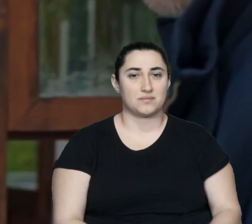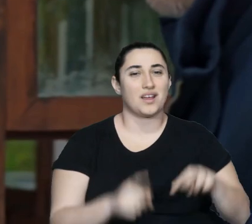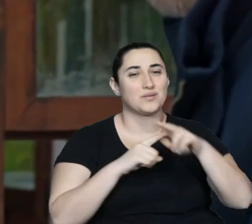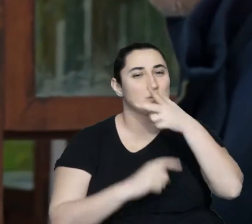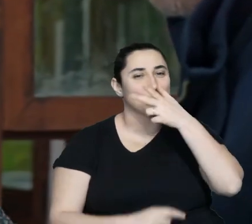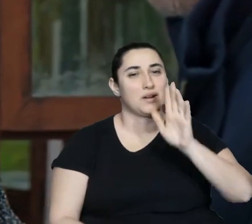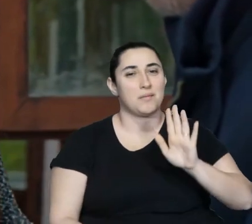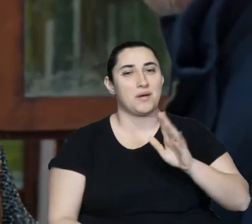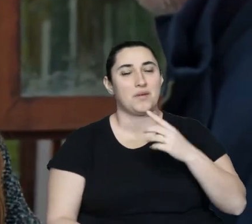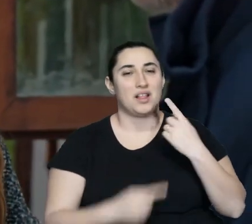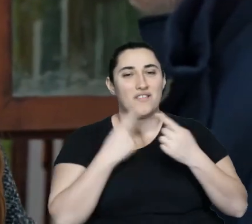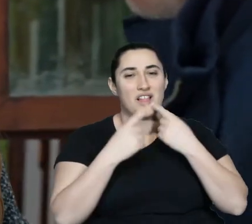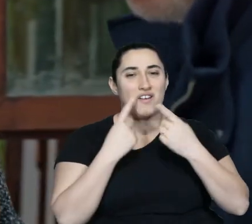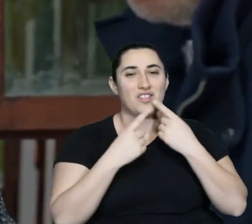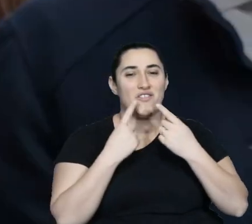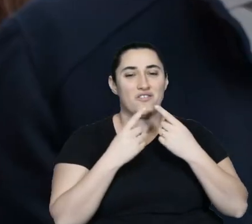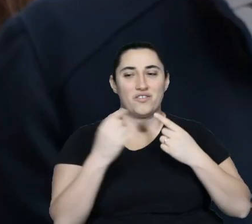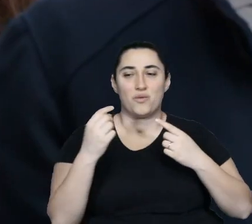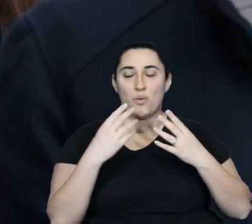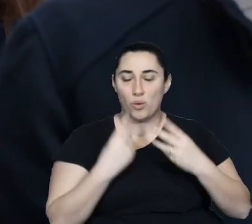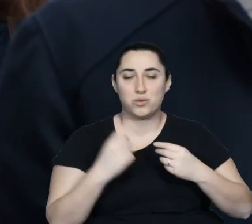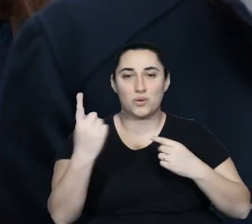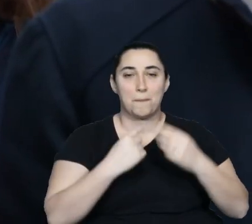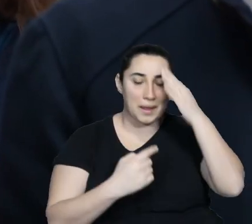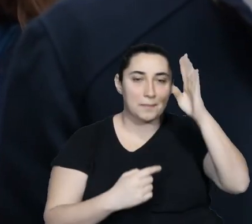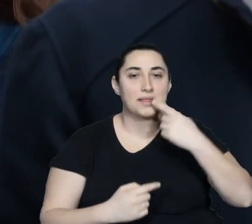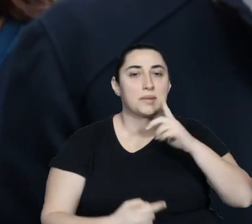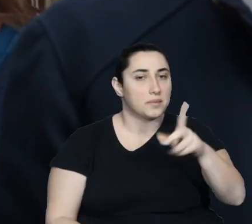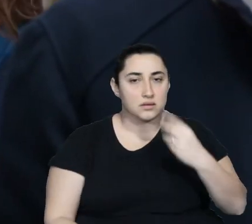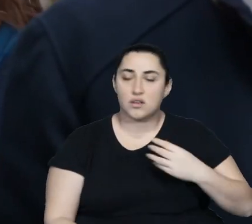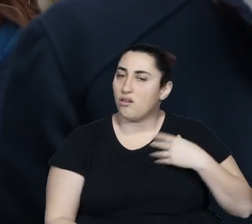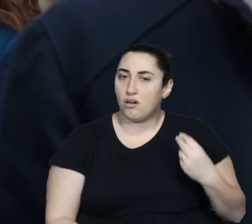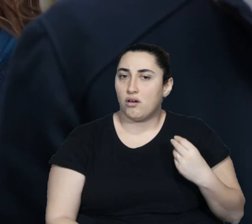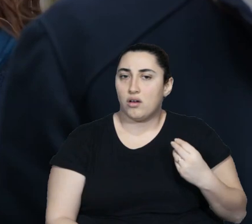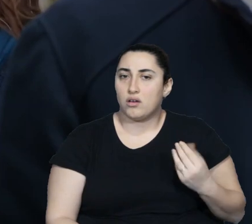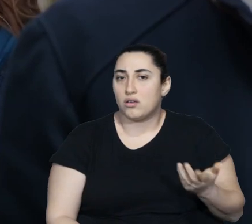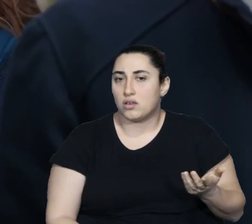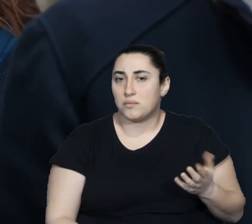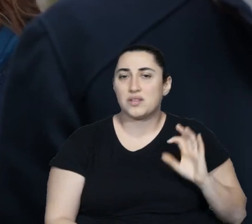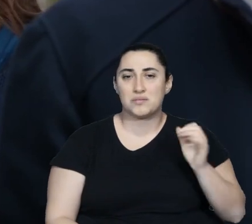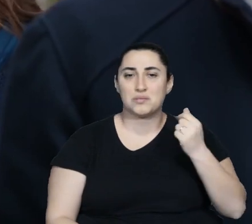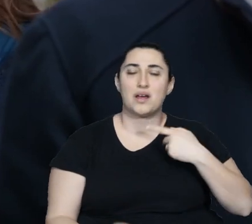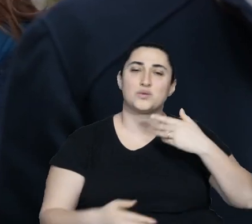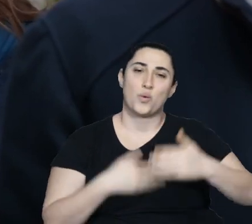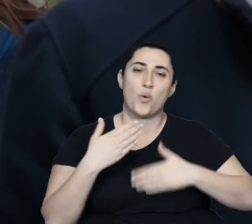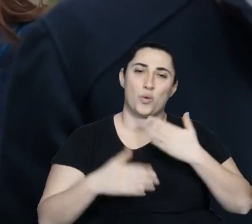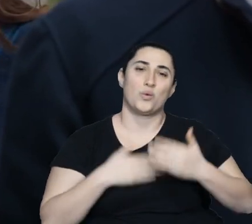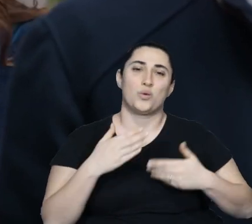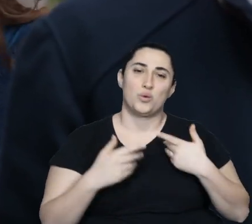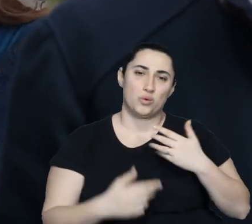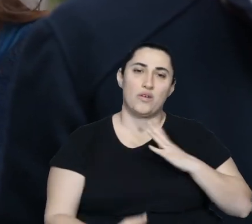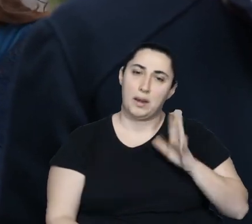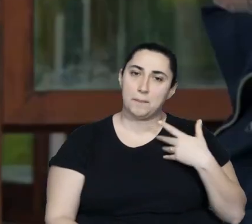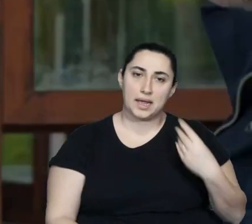Aysu kusura bakma, laf kalabalığında sana merhaba demeyi de unuttum. Nasılsın? Ya iyiyim. Yani tabii birazcık yorgunluk